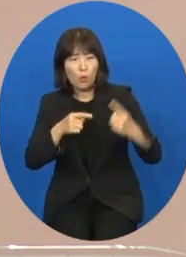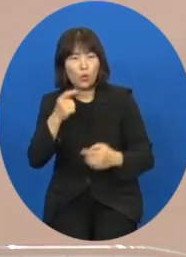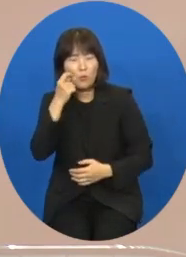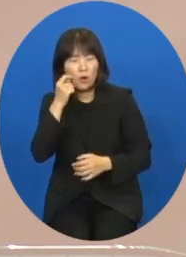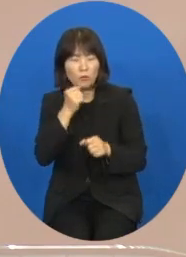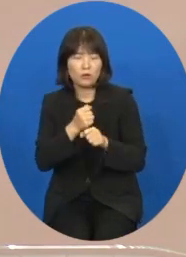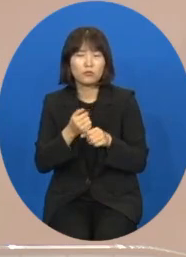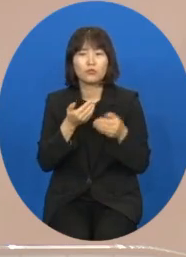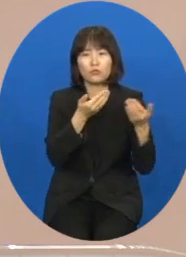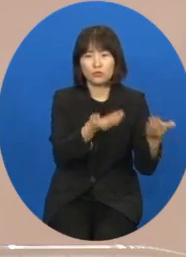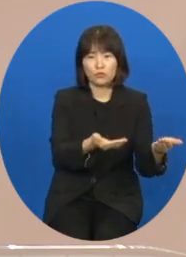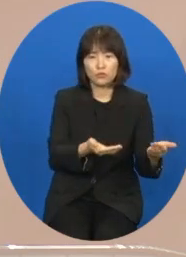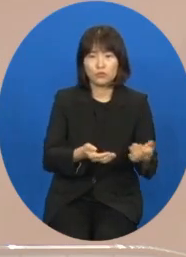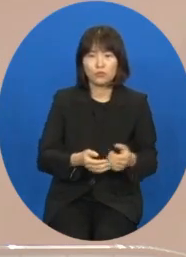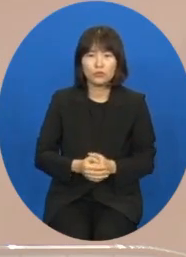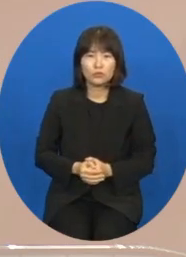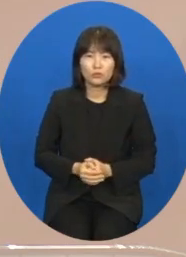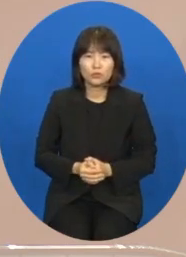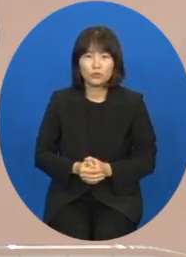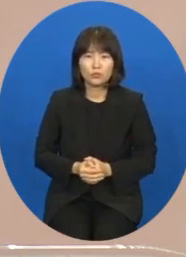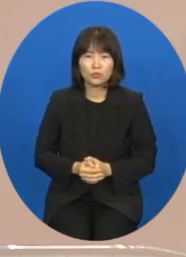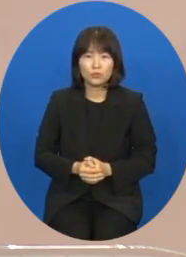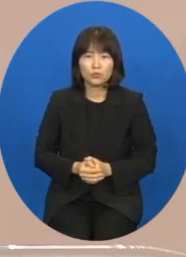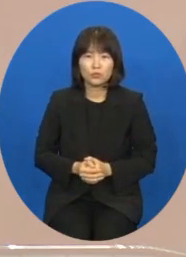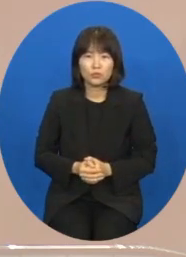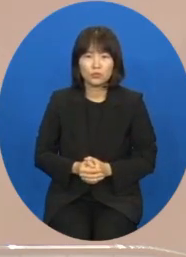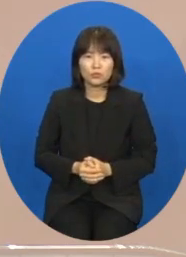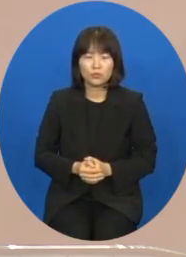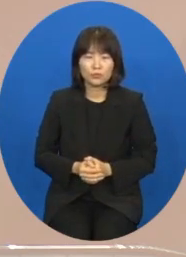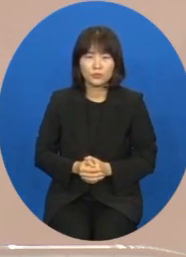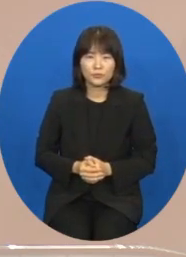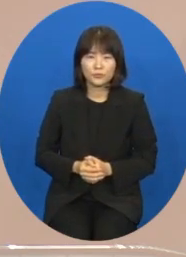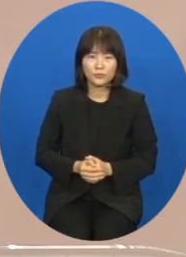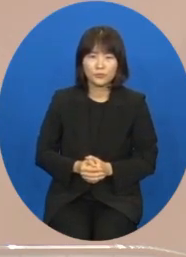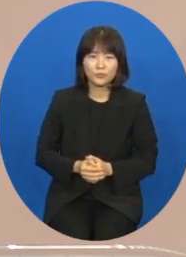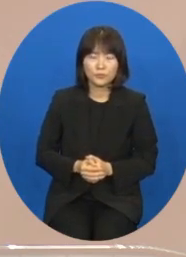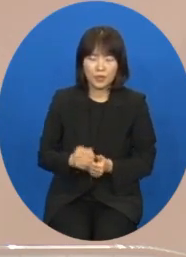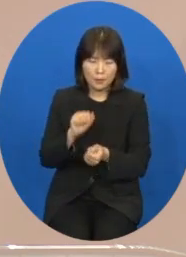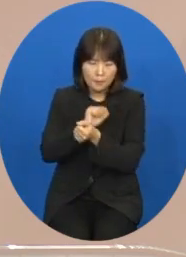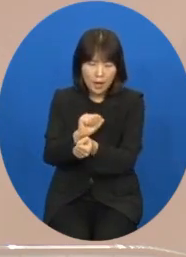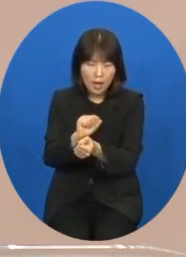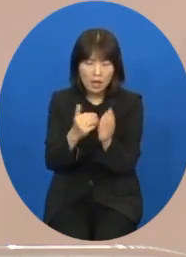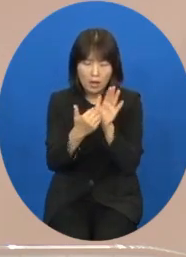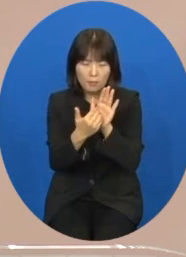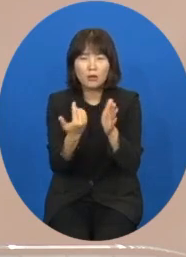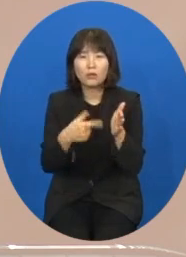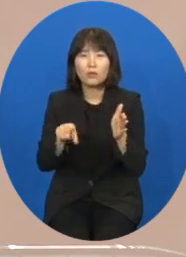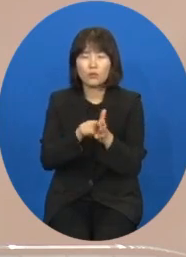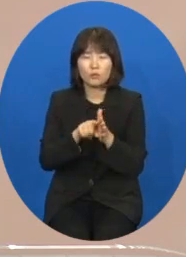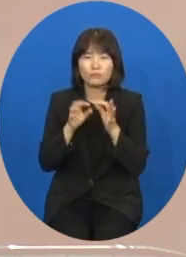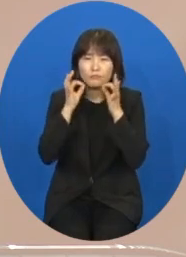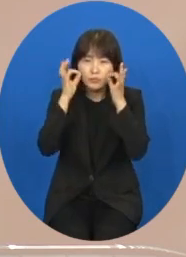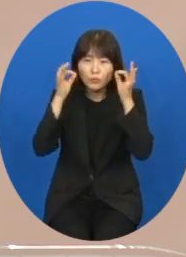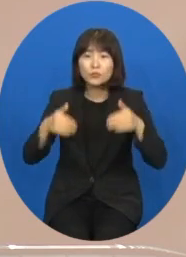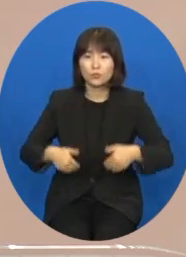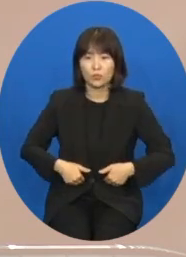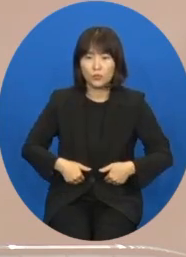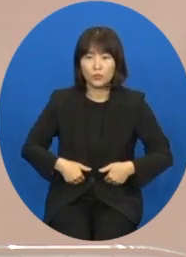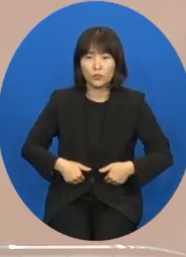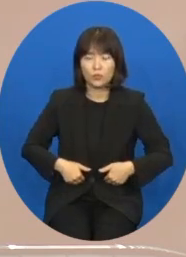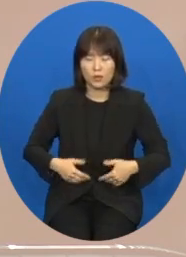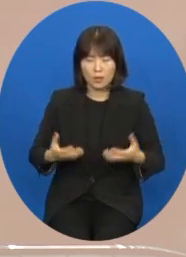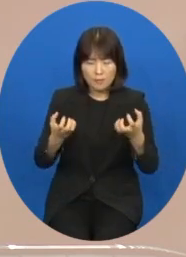못하게 만들어야 돼요. 그래서 어떻든지 이렇게 전염되지 않도록 해야 하는 거죠. 이